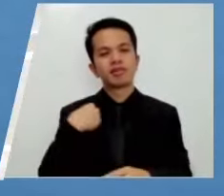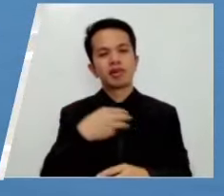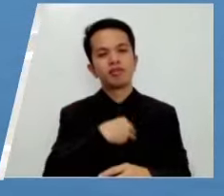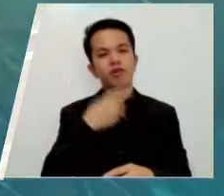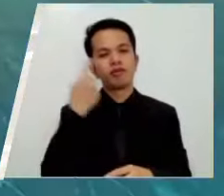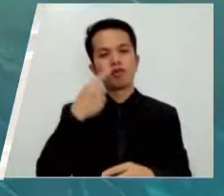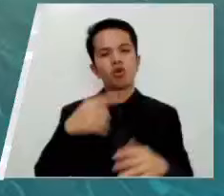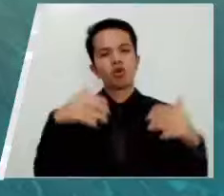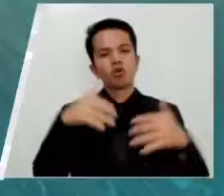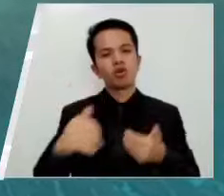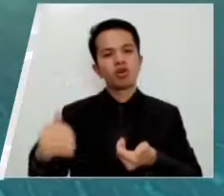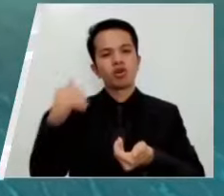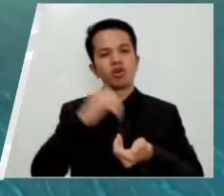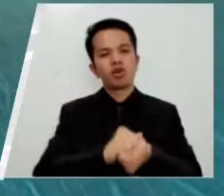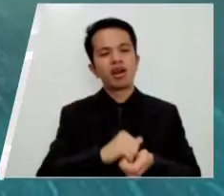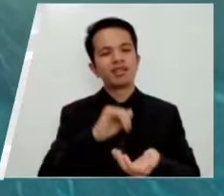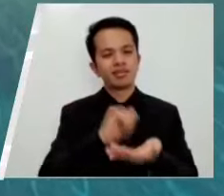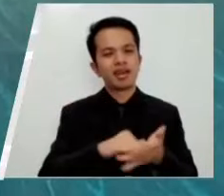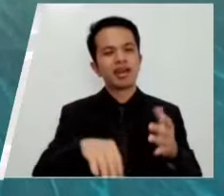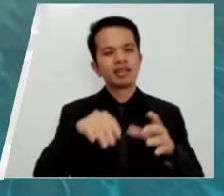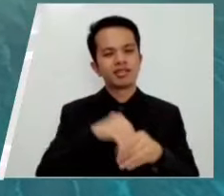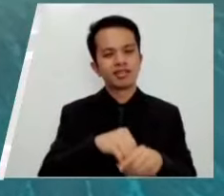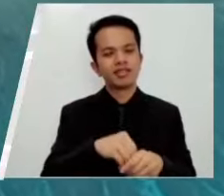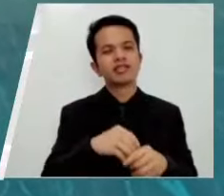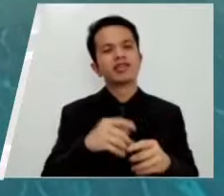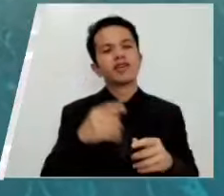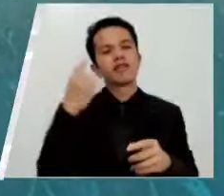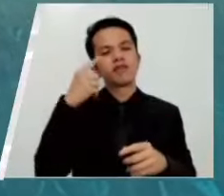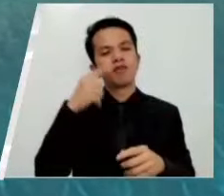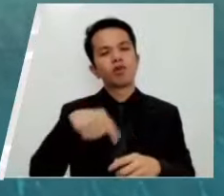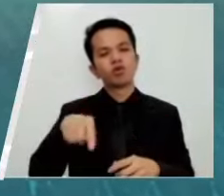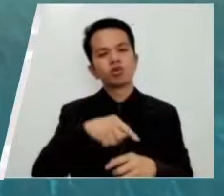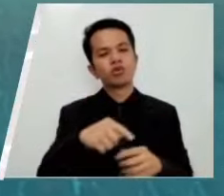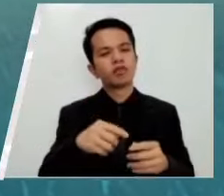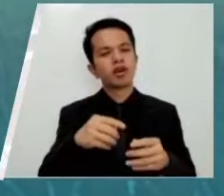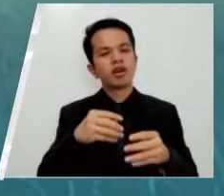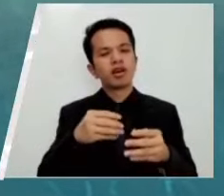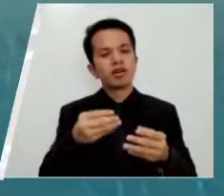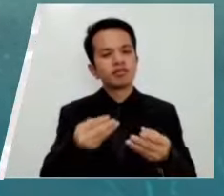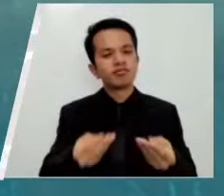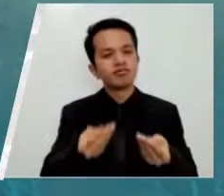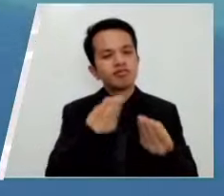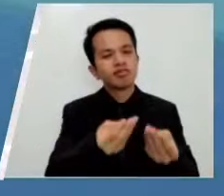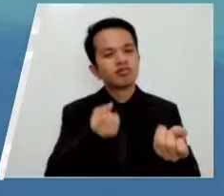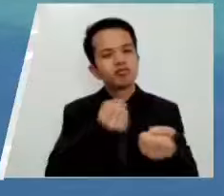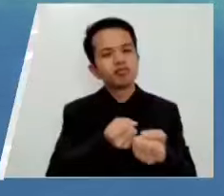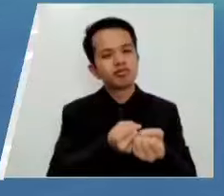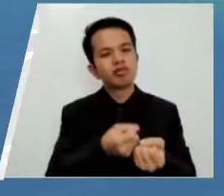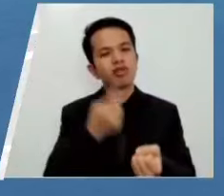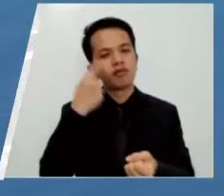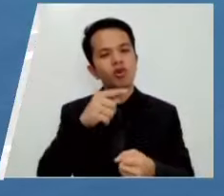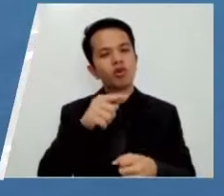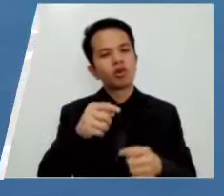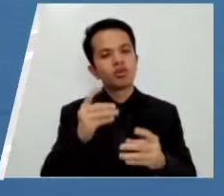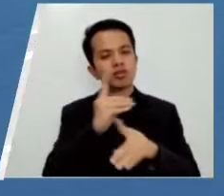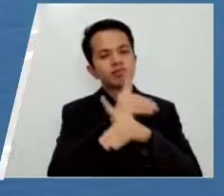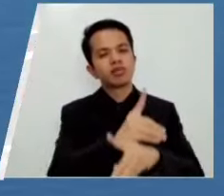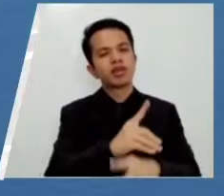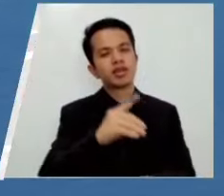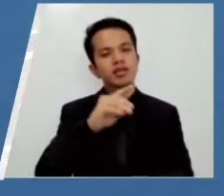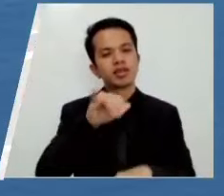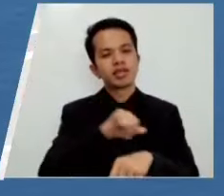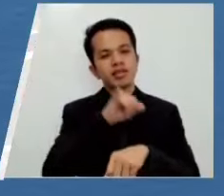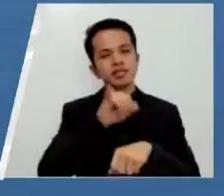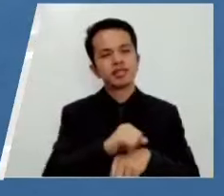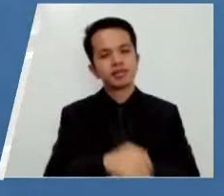might probably include patrols in terms of the resupply and even as far as Pag-asa Island. Showing that they're willing to engage the